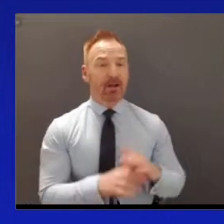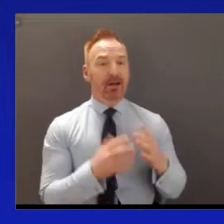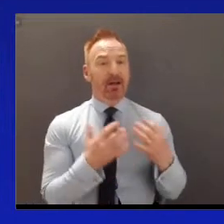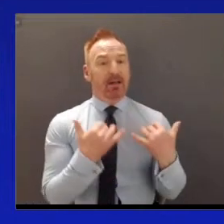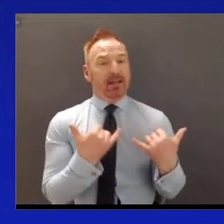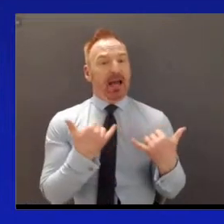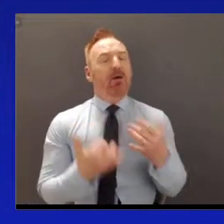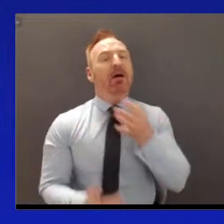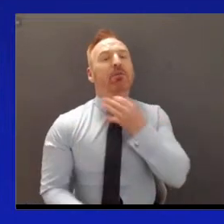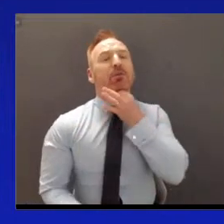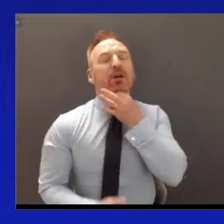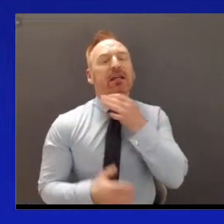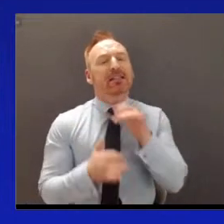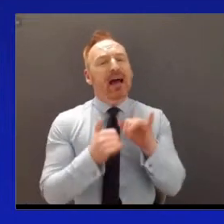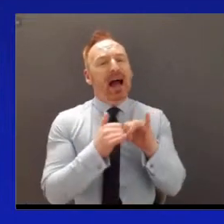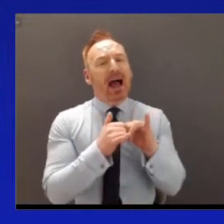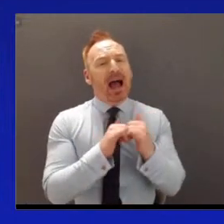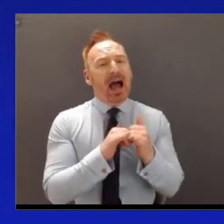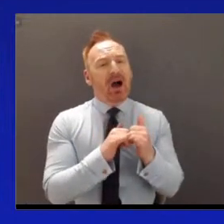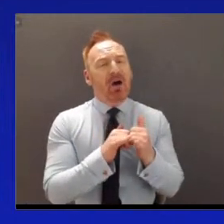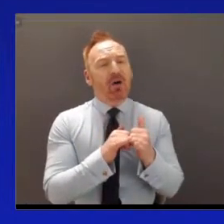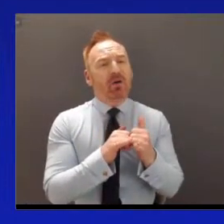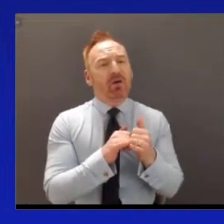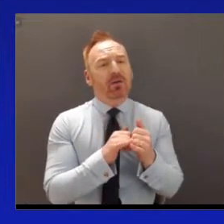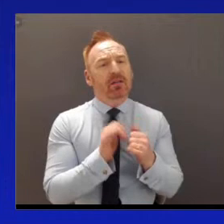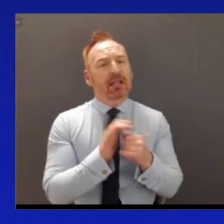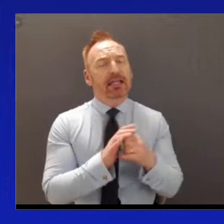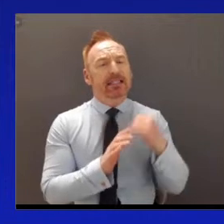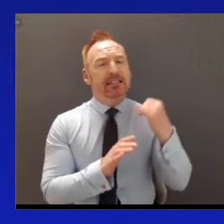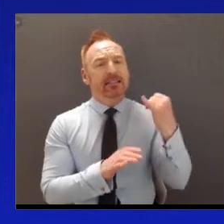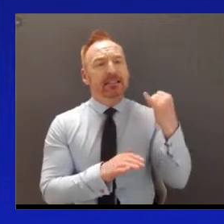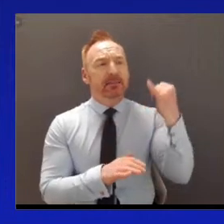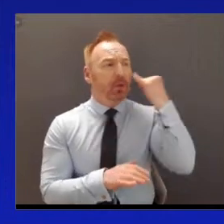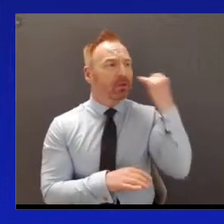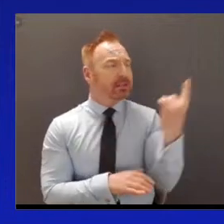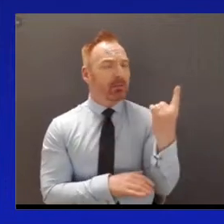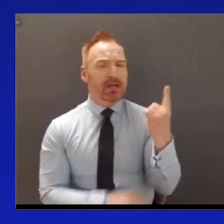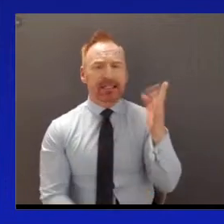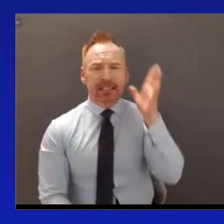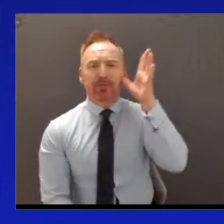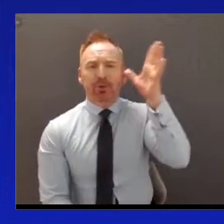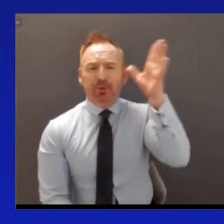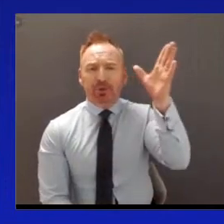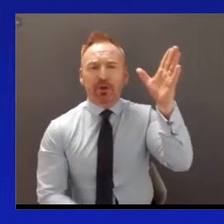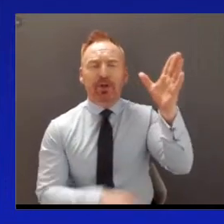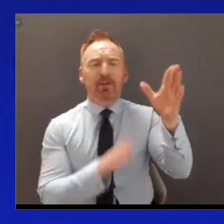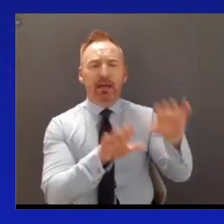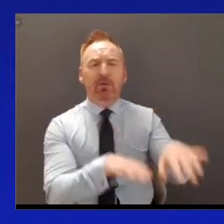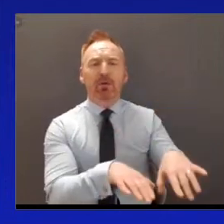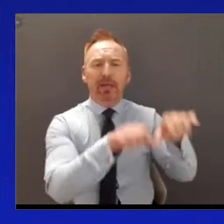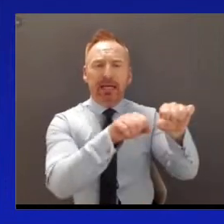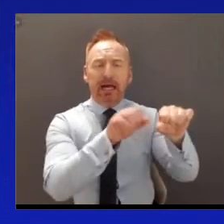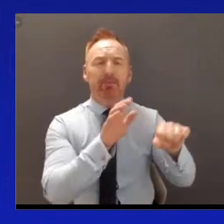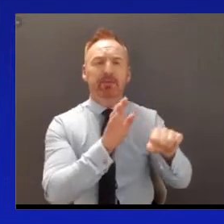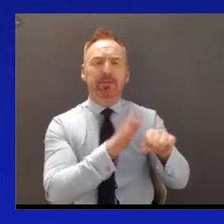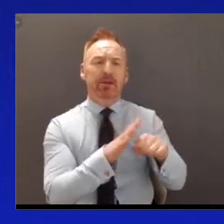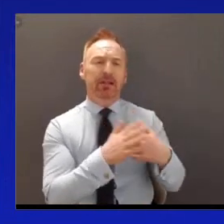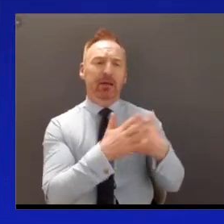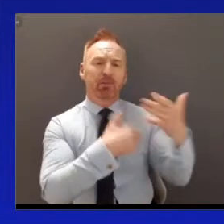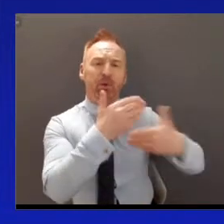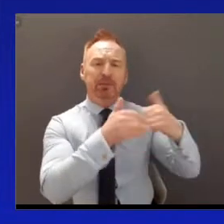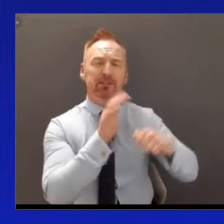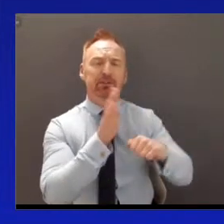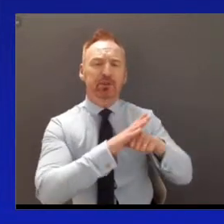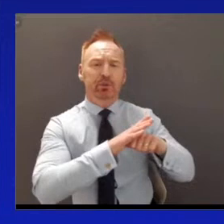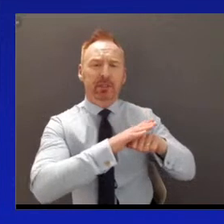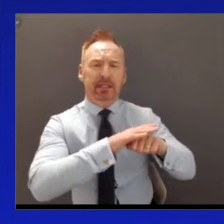faire une analyse d'où on a débuté puis où on a fini, que ce soit la mise en œuvre du site à l'est, que ce soit la